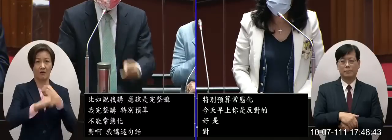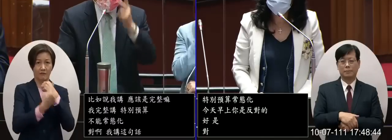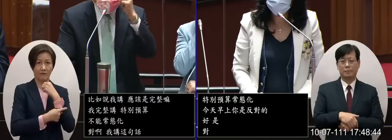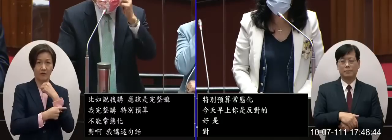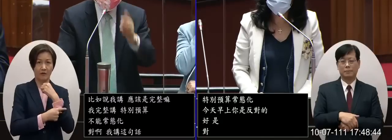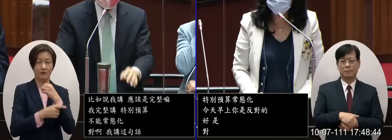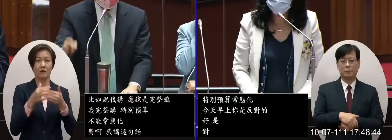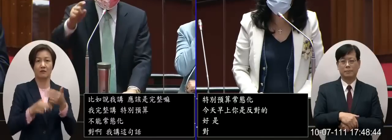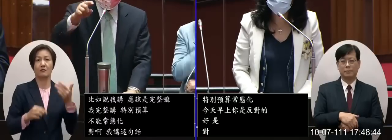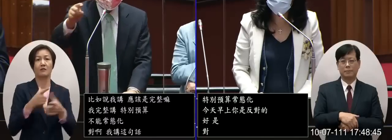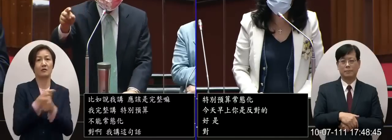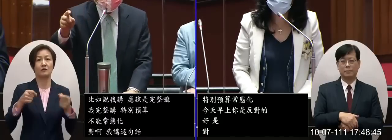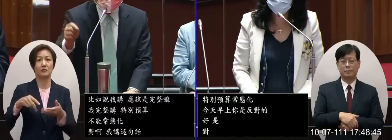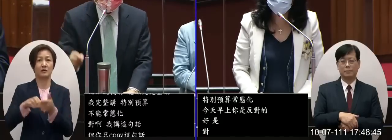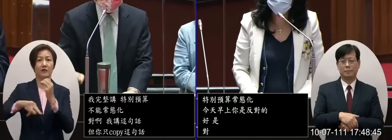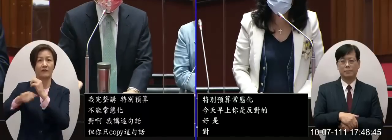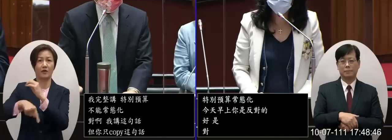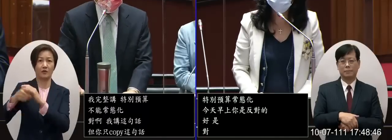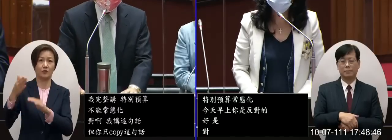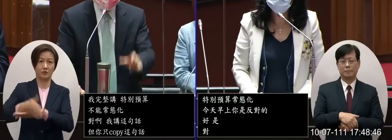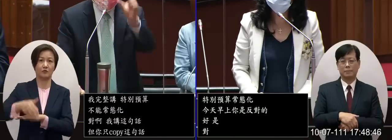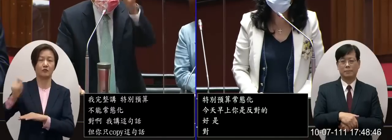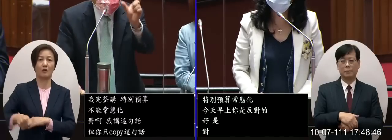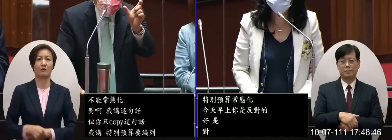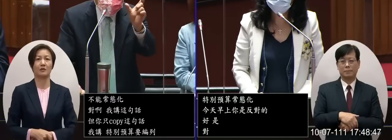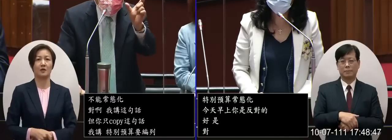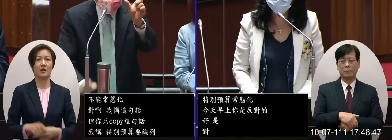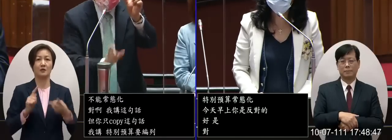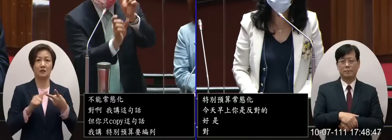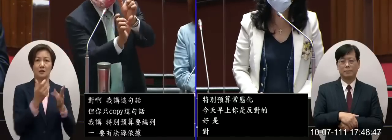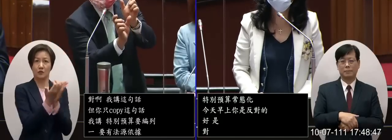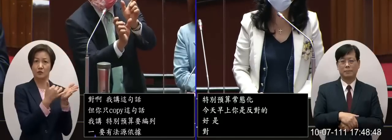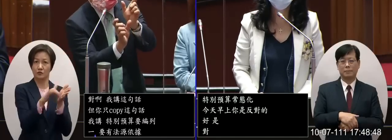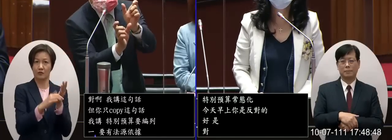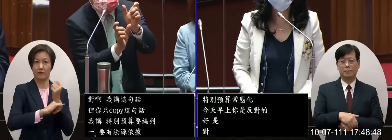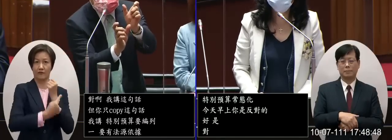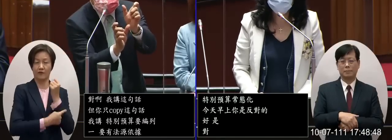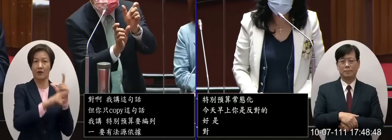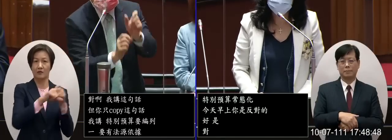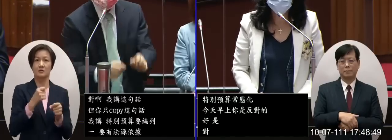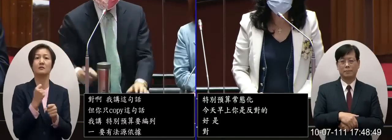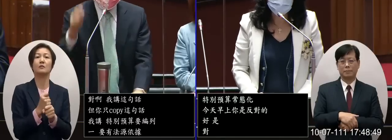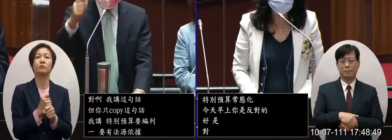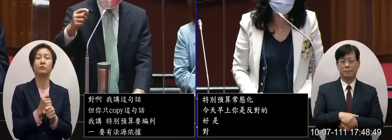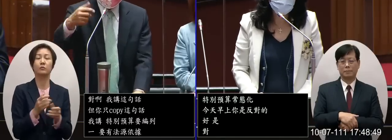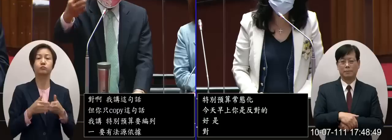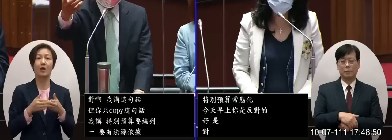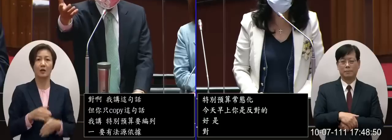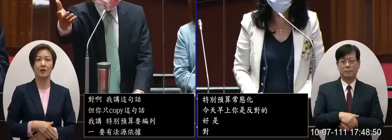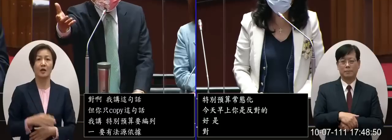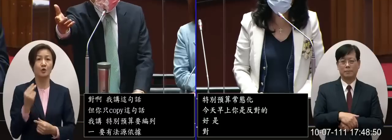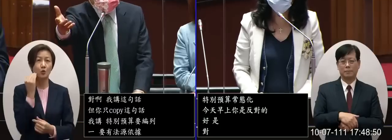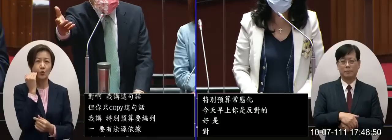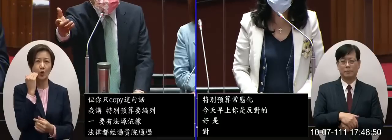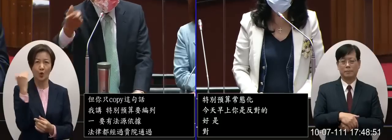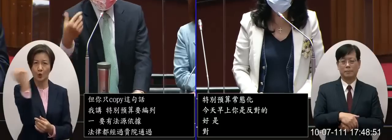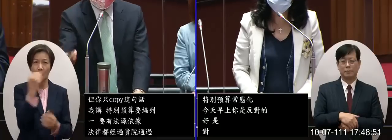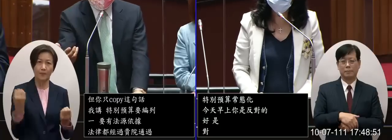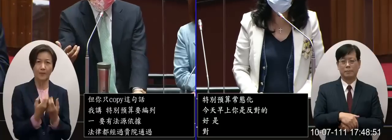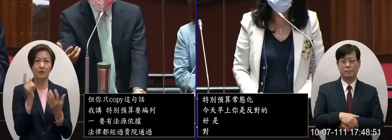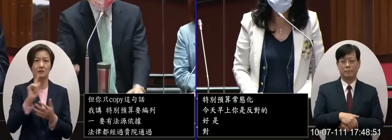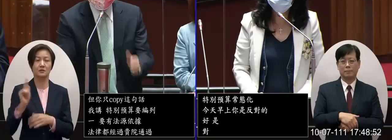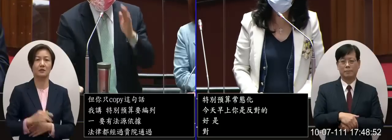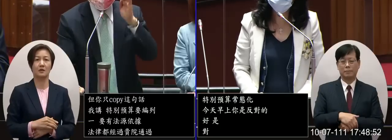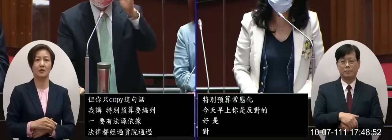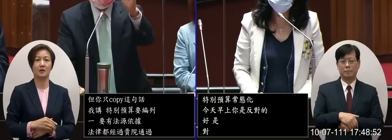的。第二，符合预算法的规定，有特别需要或特别正式。特别需要比如疫情发生，